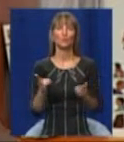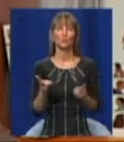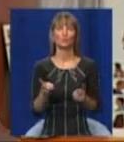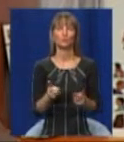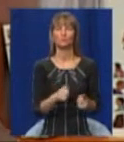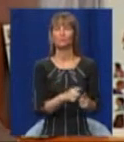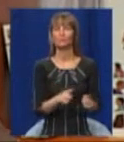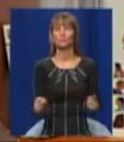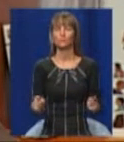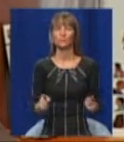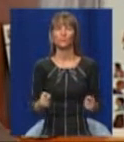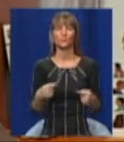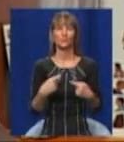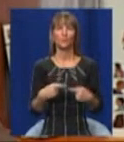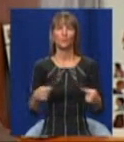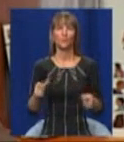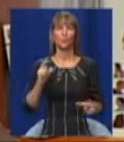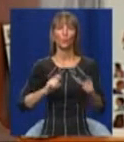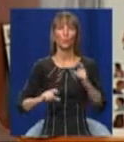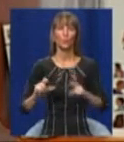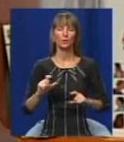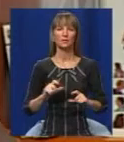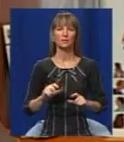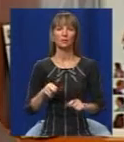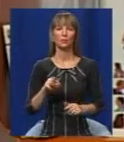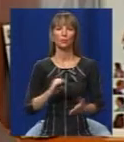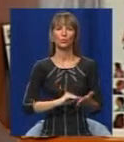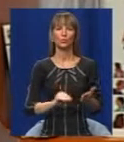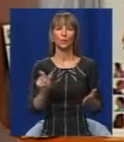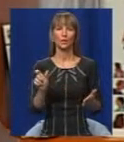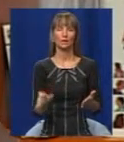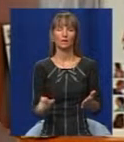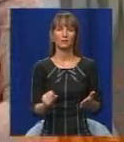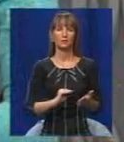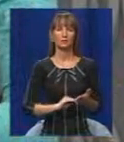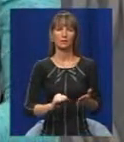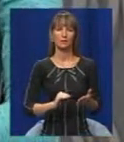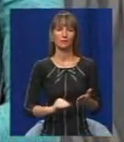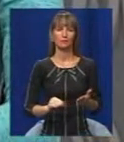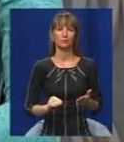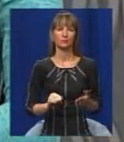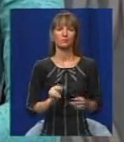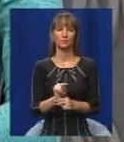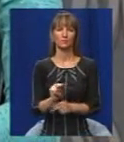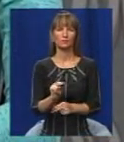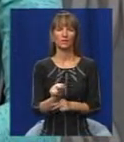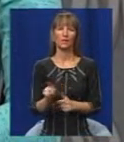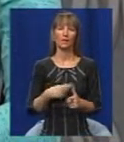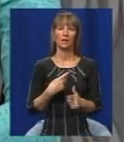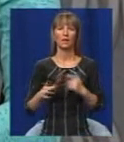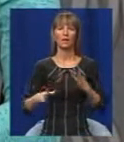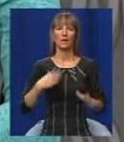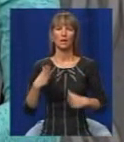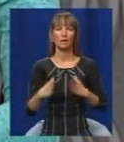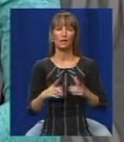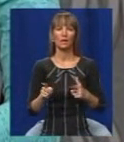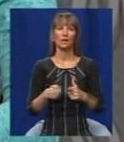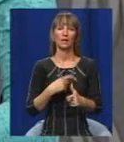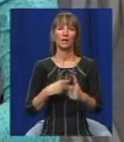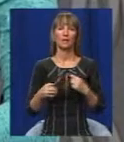всякі там курси по журналістиці. Тобто якісь певні такі тренінги, курси, семінари, де тебе навчать